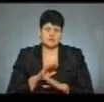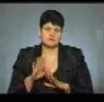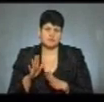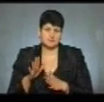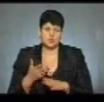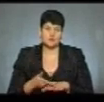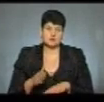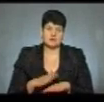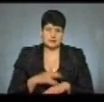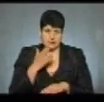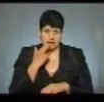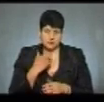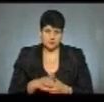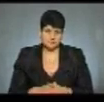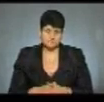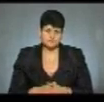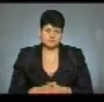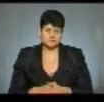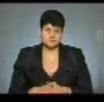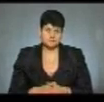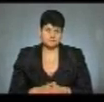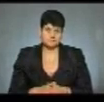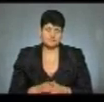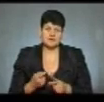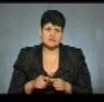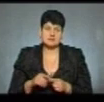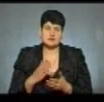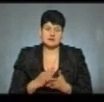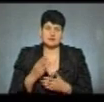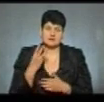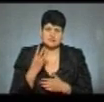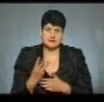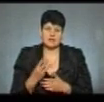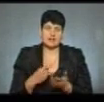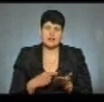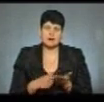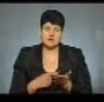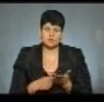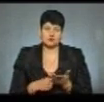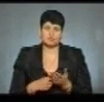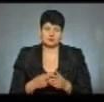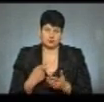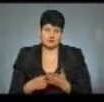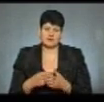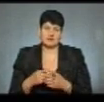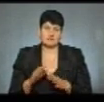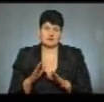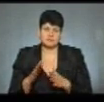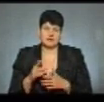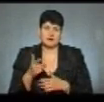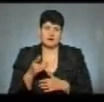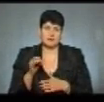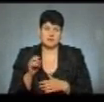від ускладнень грипу. Це є 3 лабораторно підтверджених випадки і в 3 випадках підтверджено грип